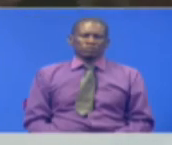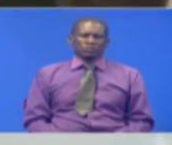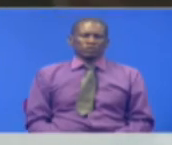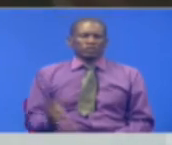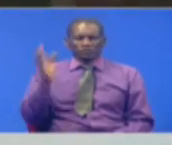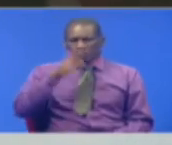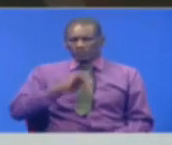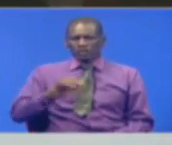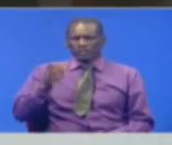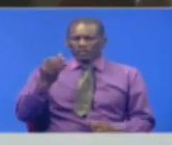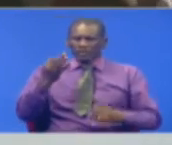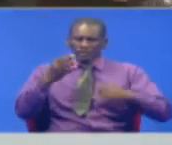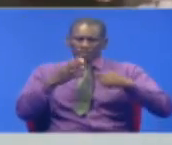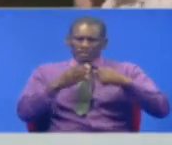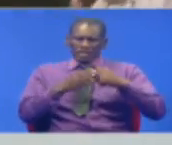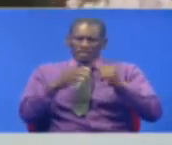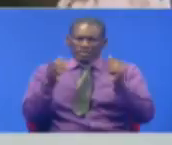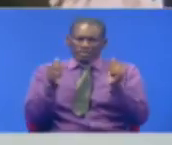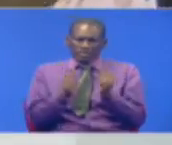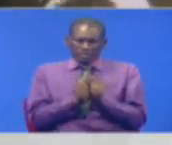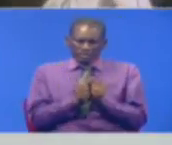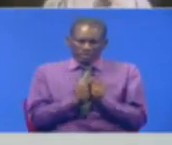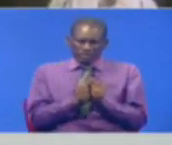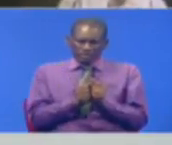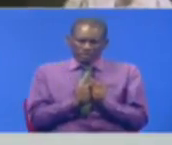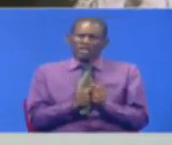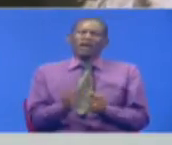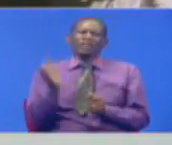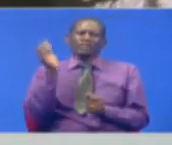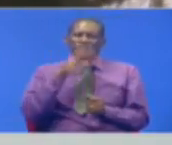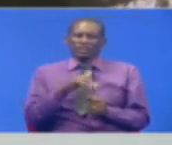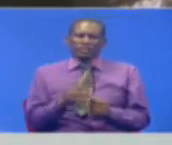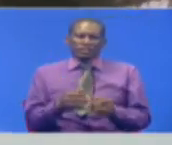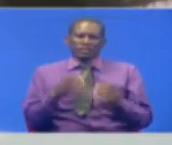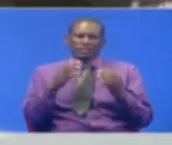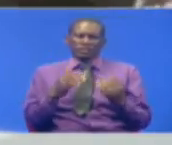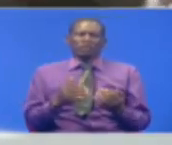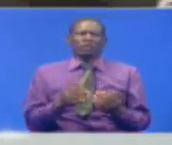13:09:10 across the line there. Followed by Bergen in second place.